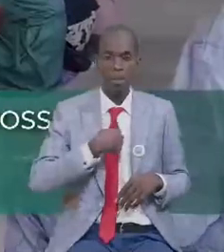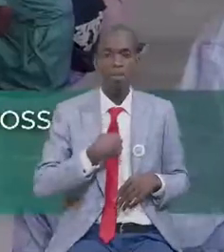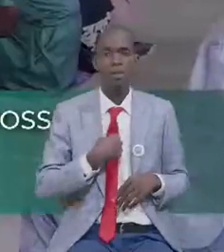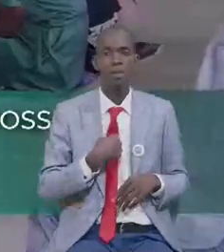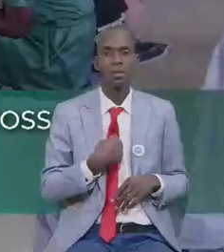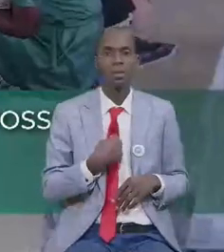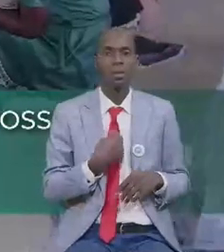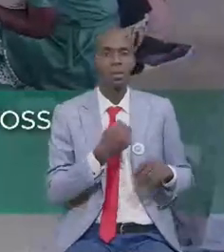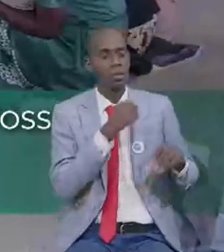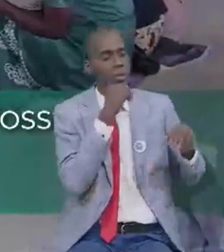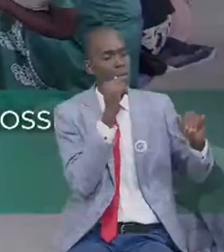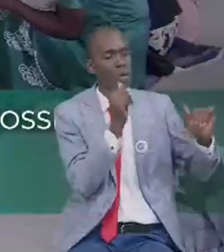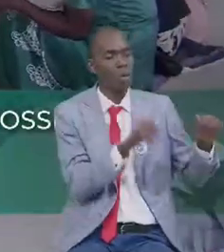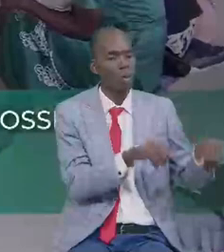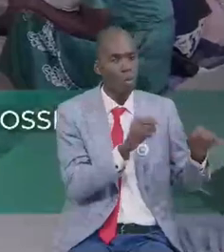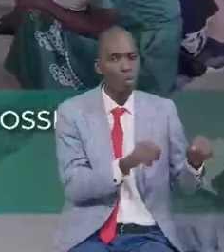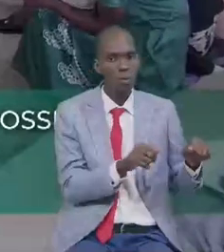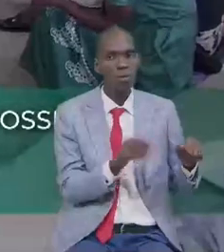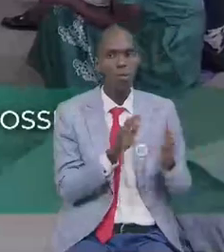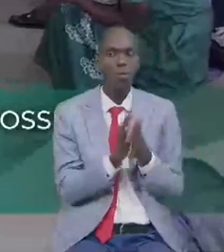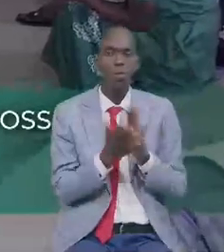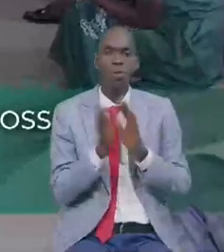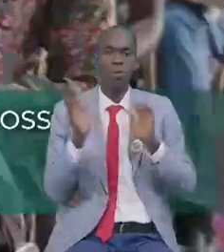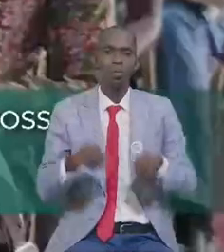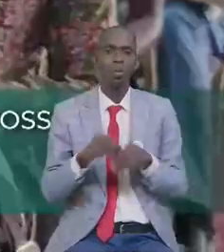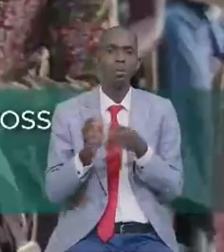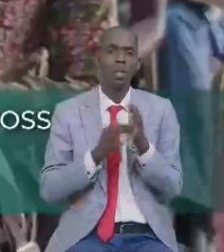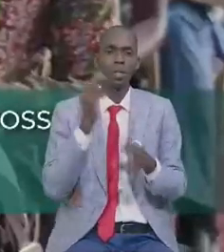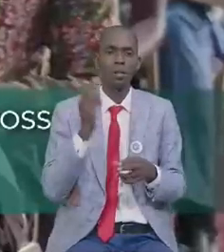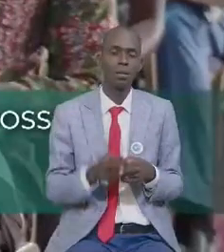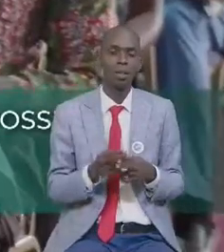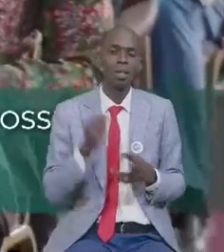les impossibilités deviendront possibles. Amen.